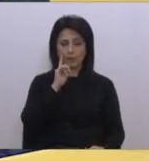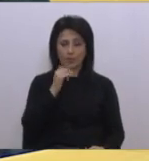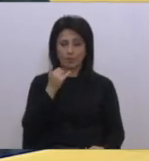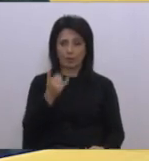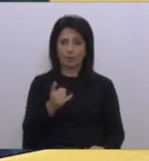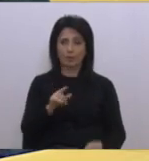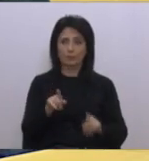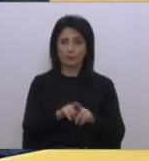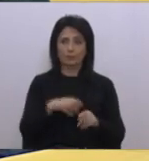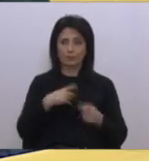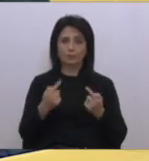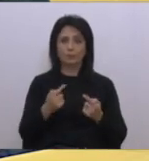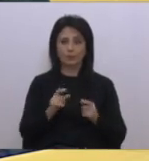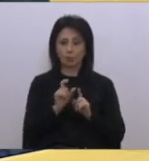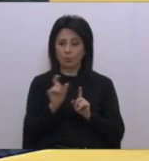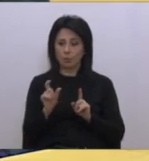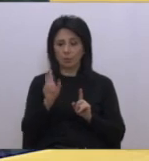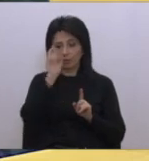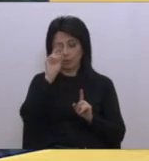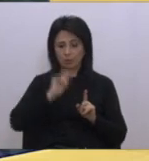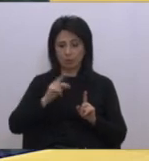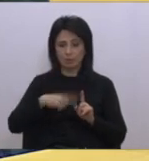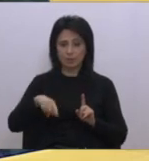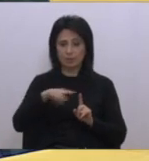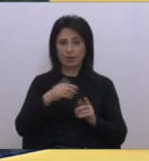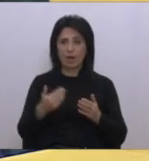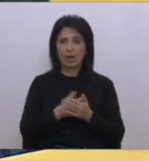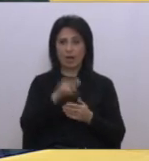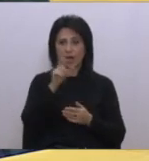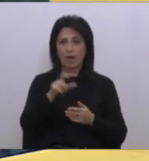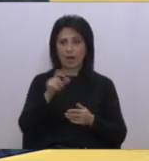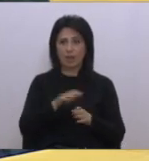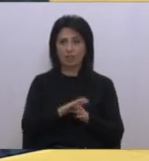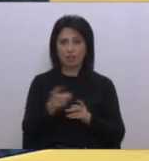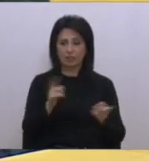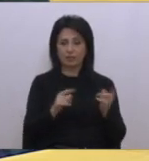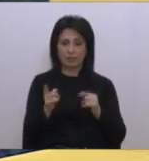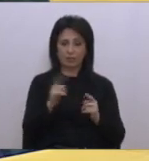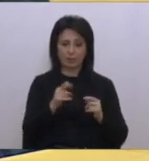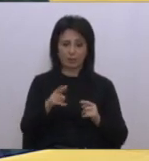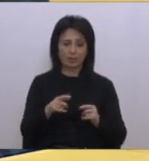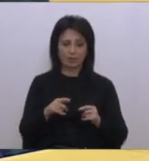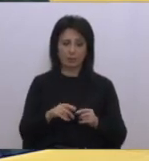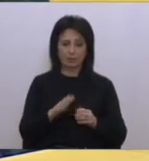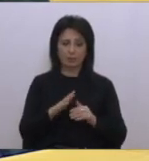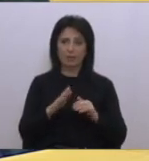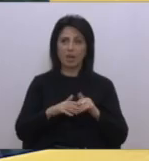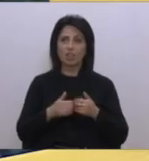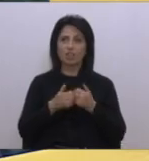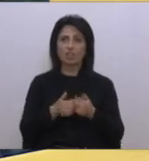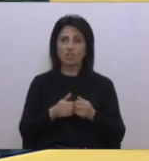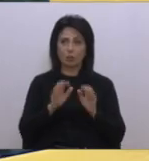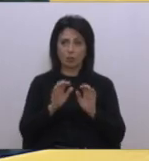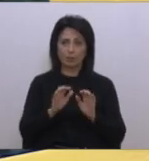ახალგაზრდებისთვის და ასევე მნიშვნელოვანი კომპონენტი არის საჯარო სექტორისთვის, რომ ახალი კადრების შევსება და მათ დახელოვნების ხელშეწყობის